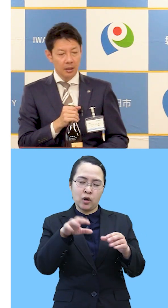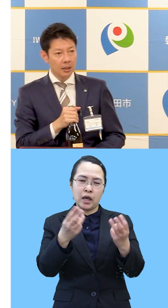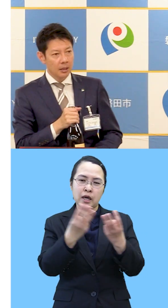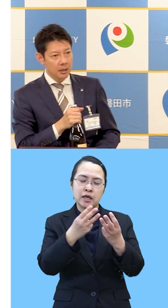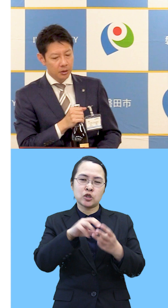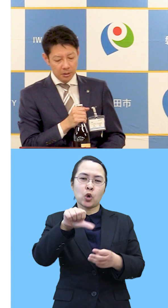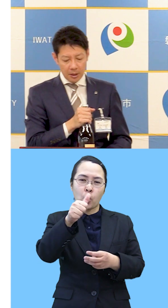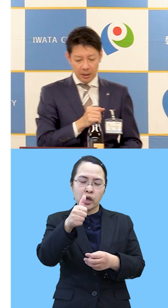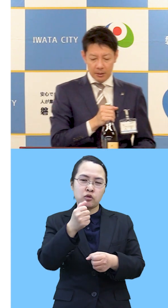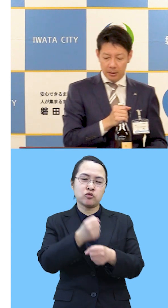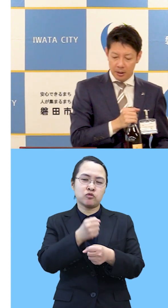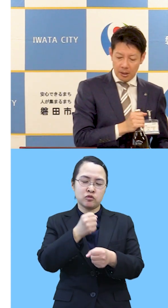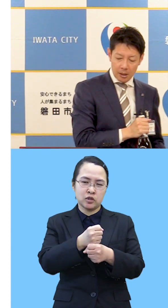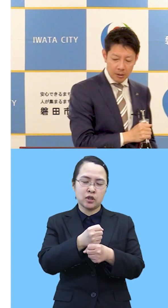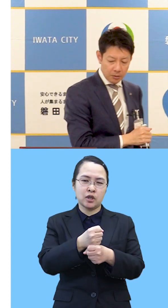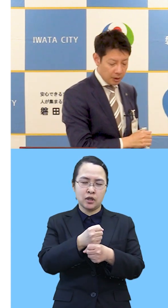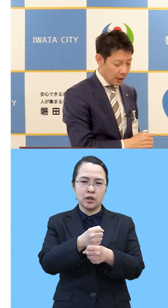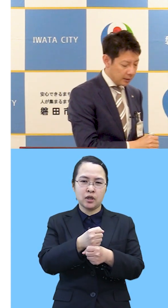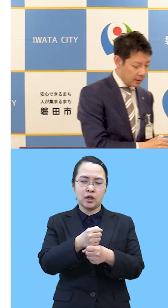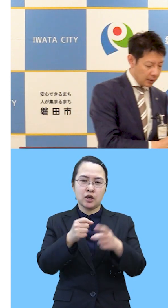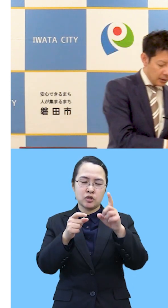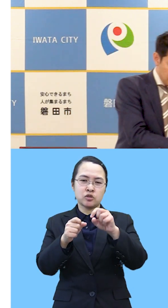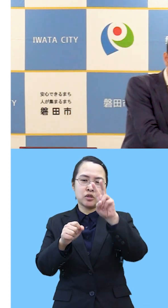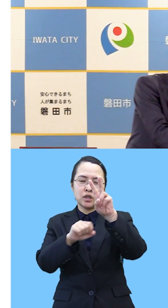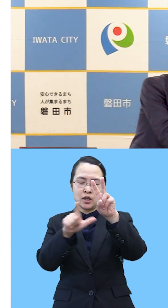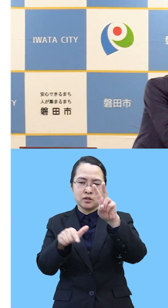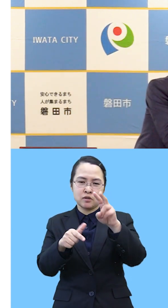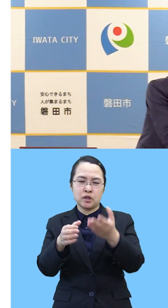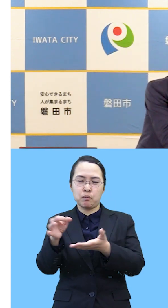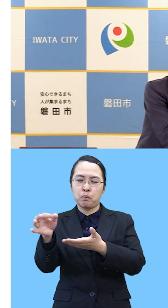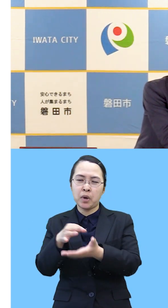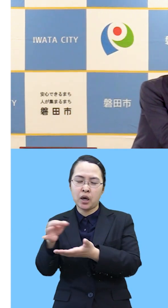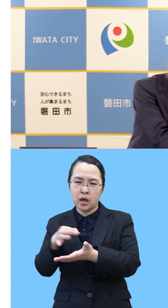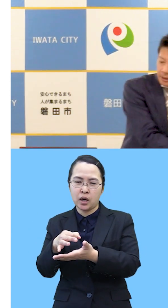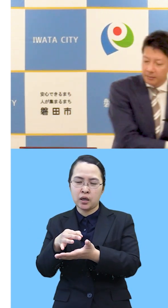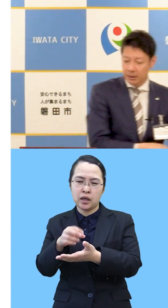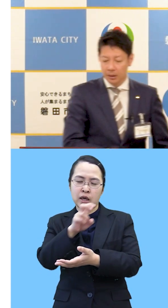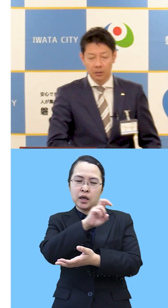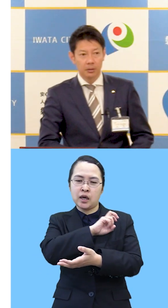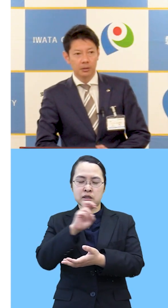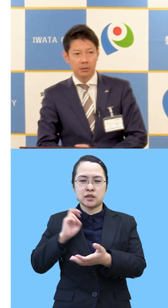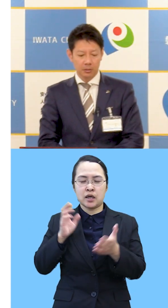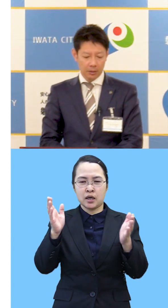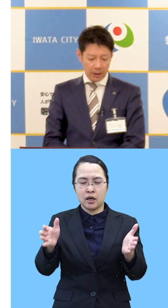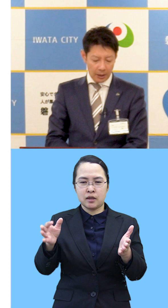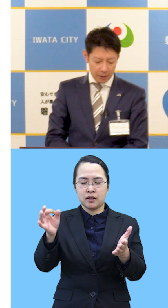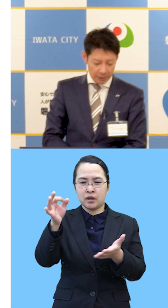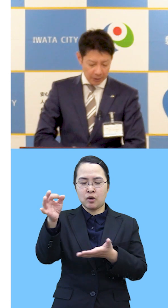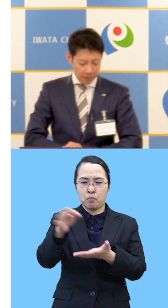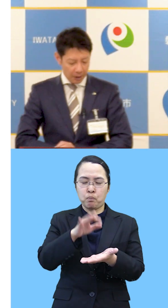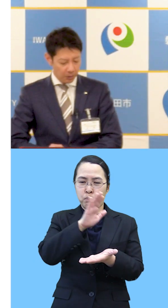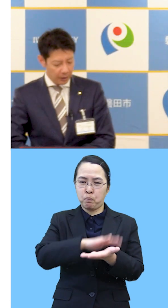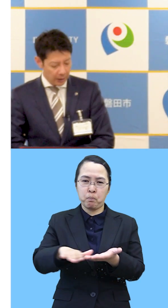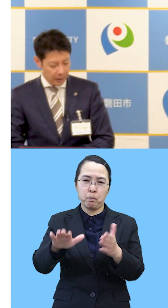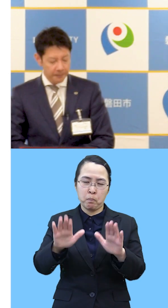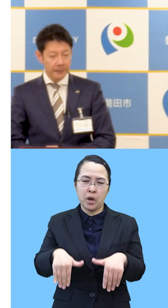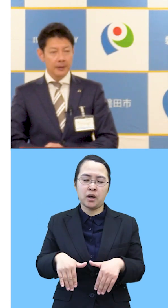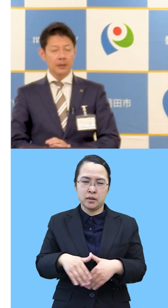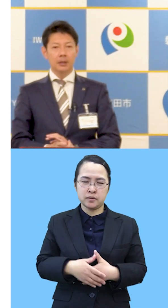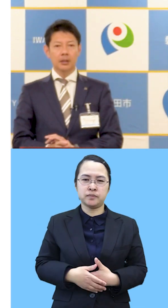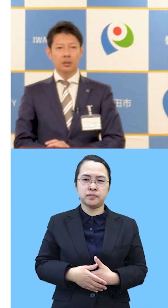って12月に提供して20日間で完売してしまったということであります。これ